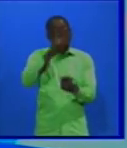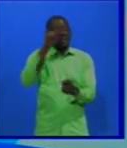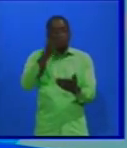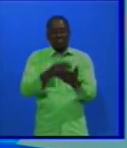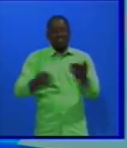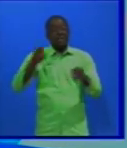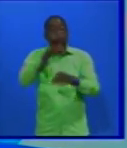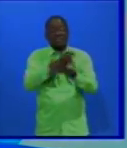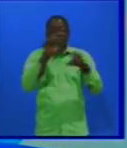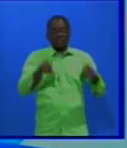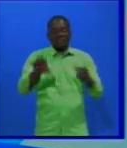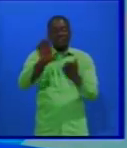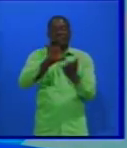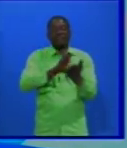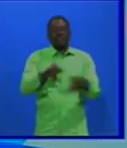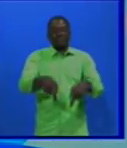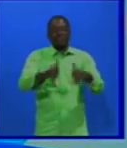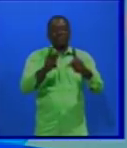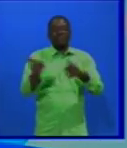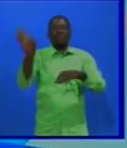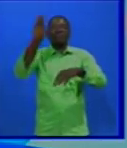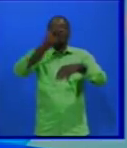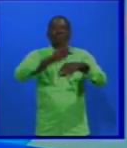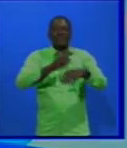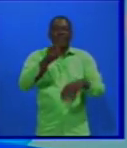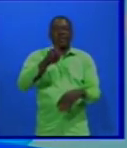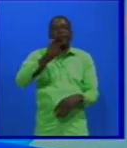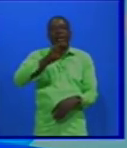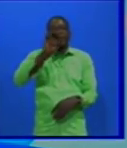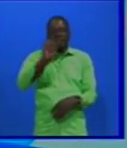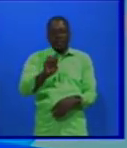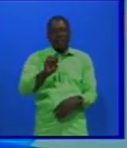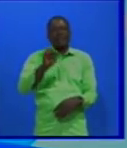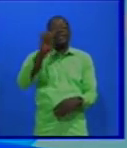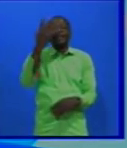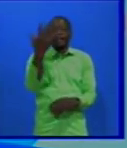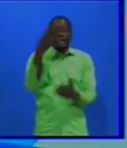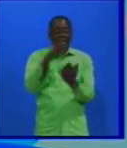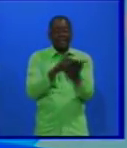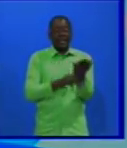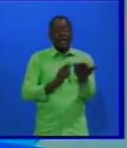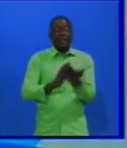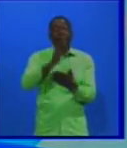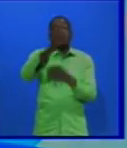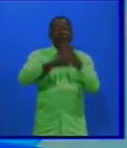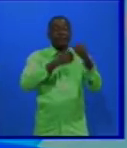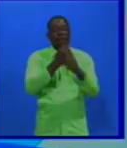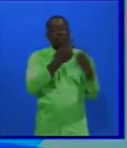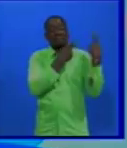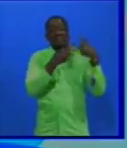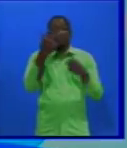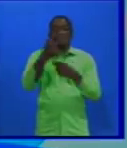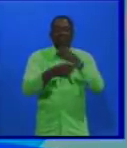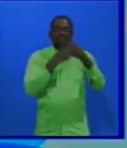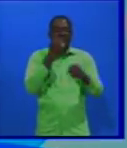convention permet de mettre à la disposition des PME la somme de 5 milliards par an pendant 3 ans. Une enveloppe qui vient à